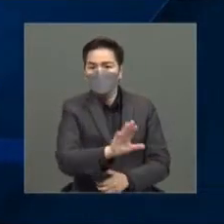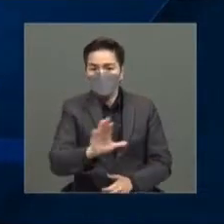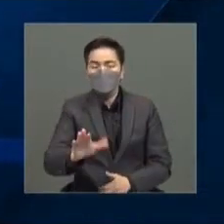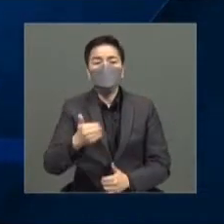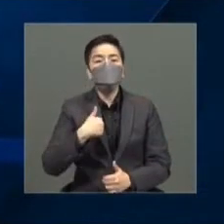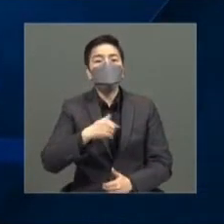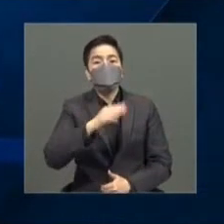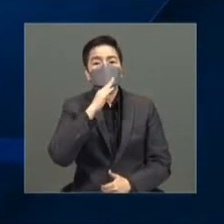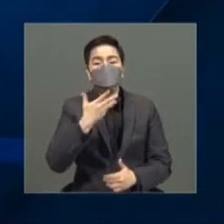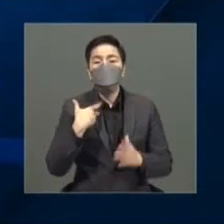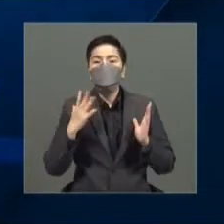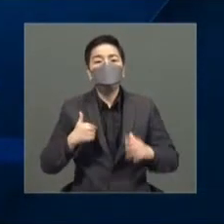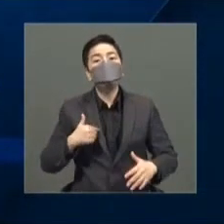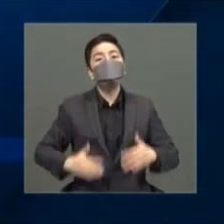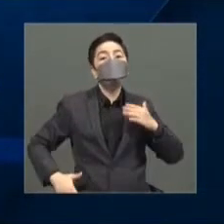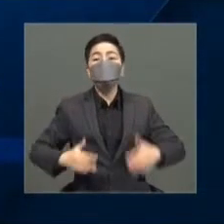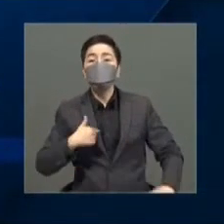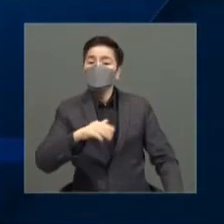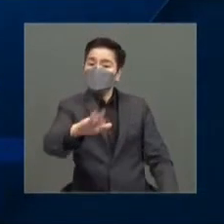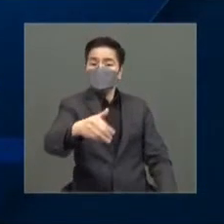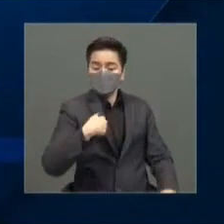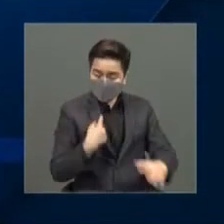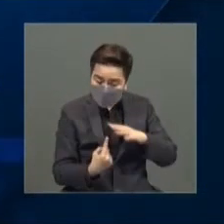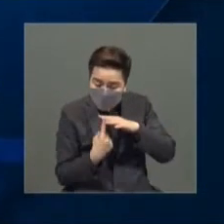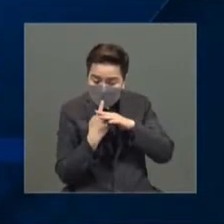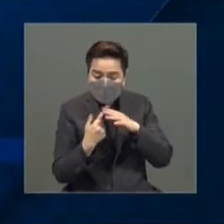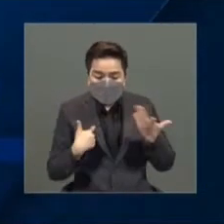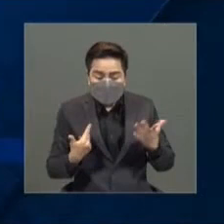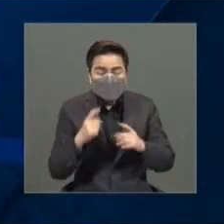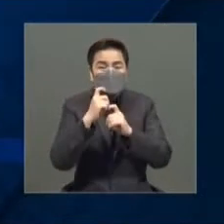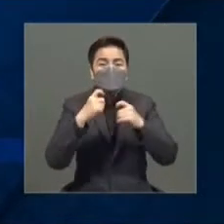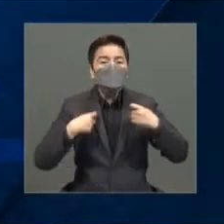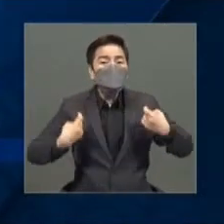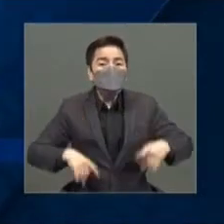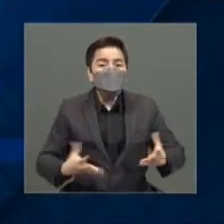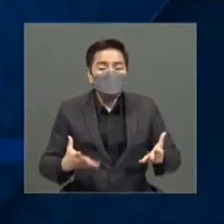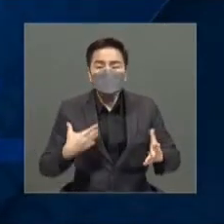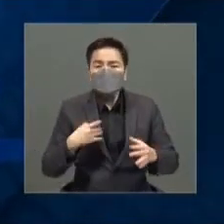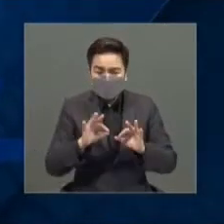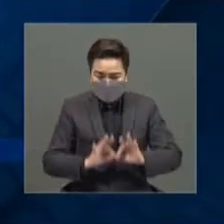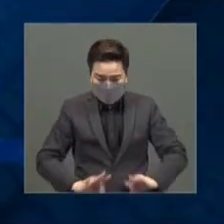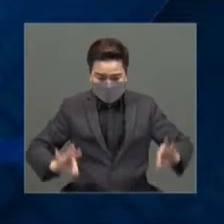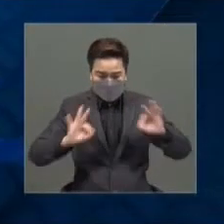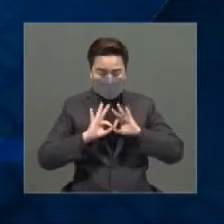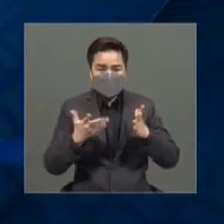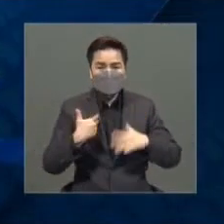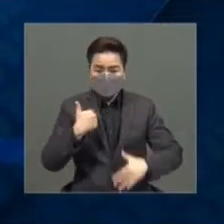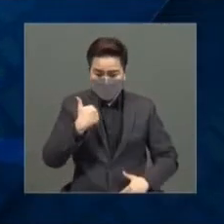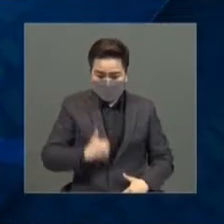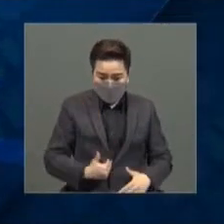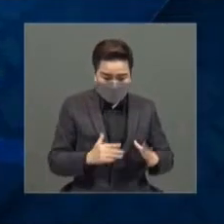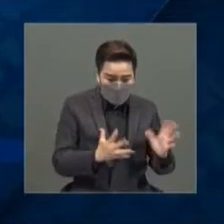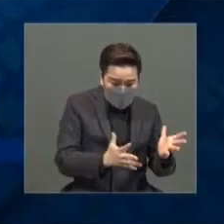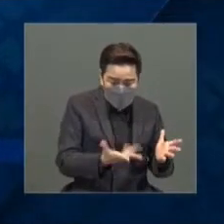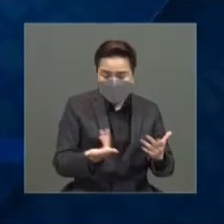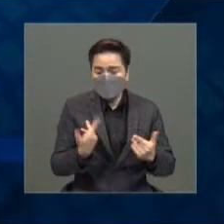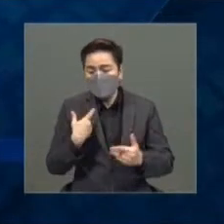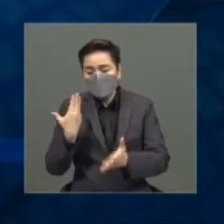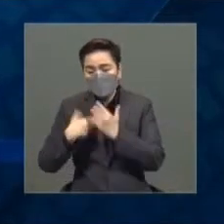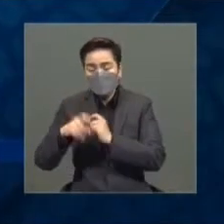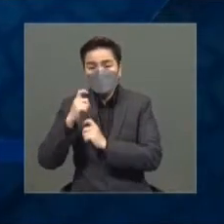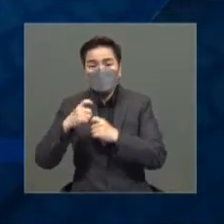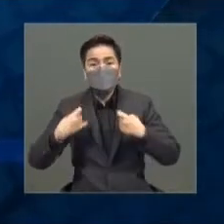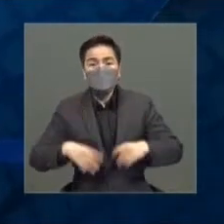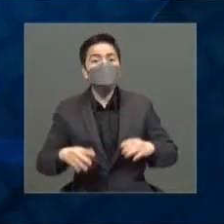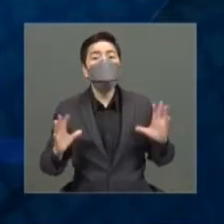าคนที่ walk in เข้าไปขอตรวจโดยไม่ได้มีความจำเป็นเร่งด่วนที่จะต้องผ่าตัดหรือไม่ได้มีประวัติเสี่ยง